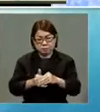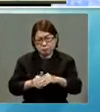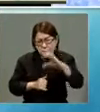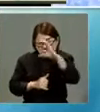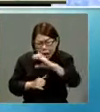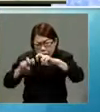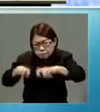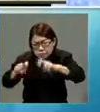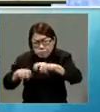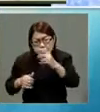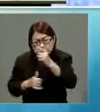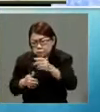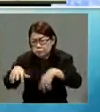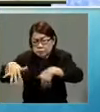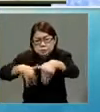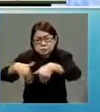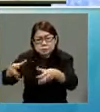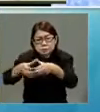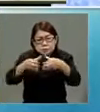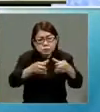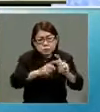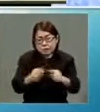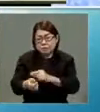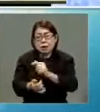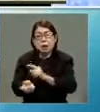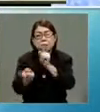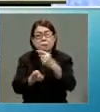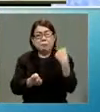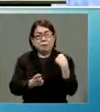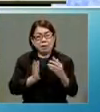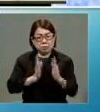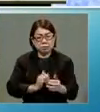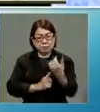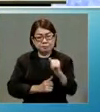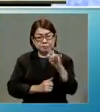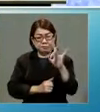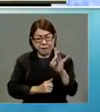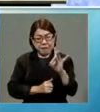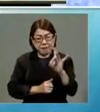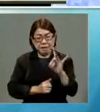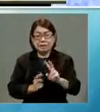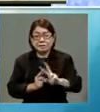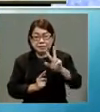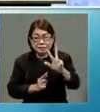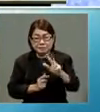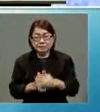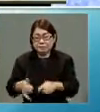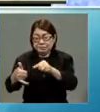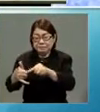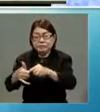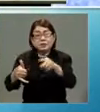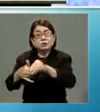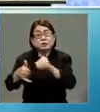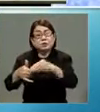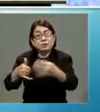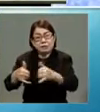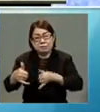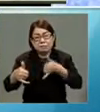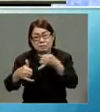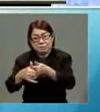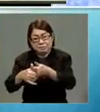ค้นหาผู้ติดเชื้อในชุมชนอันนี้18คนแล้วก็อันที่3คือสัมผัสกับผู้ใกล้ชิดรายก่อนหน้าอันนี้16ค